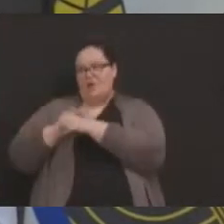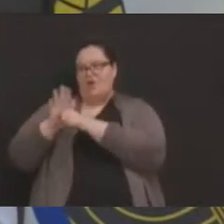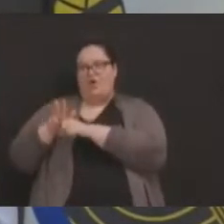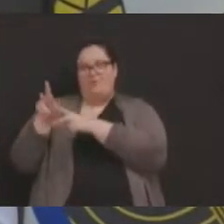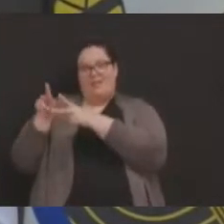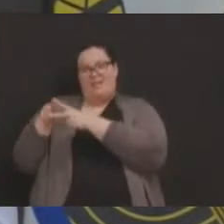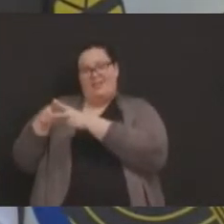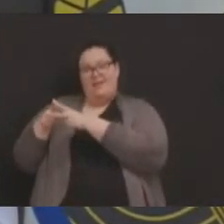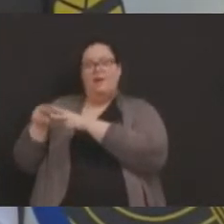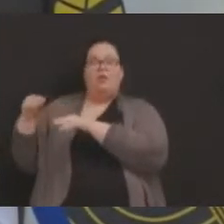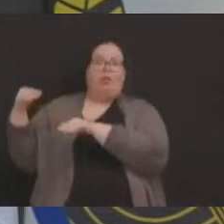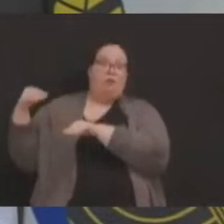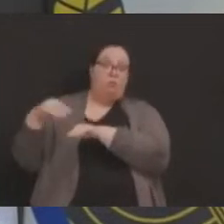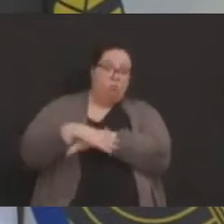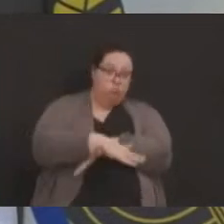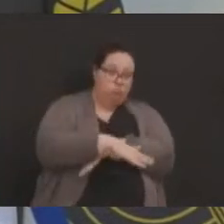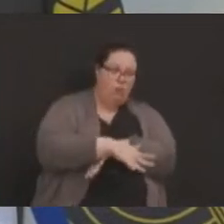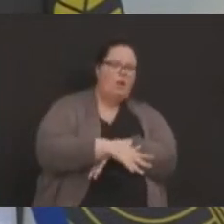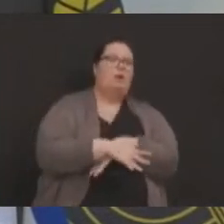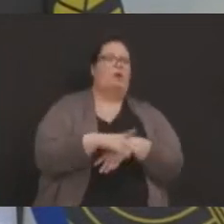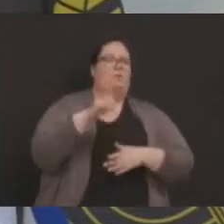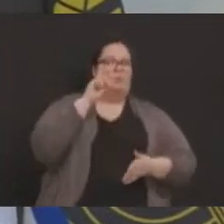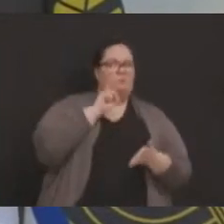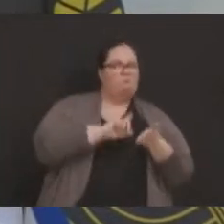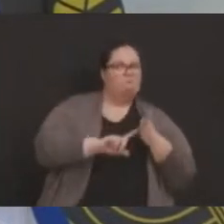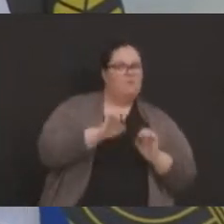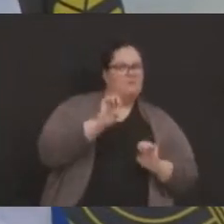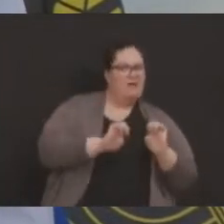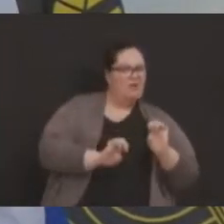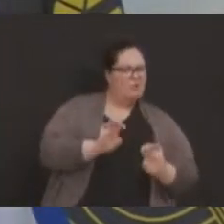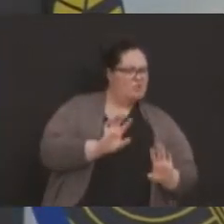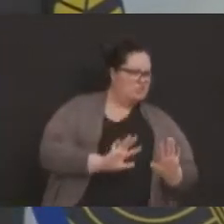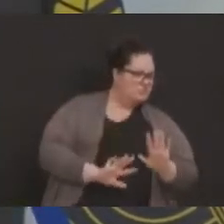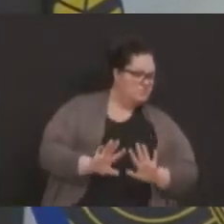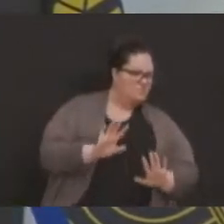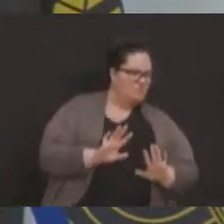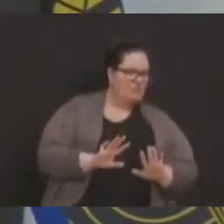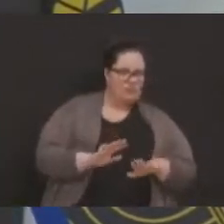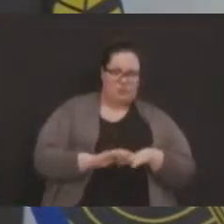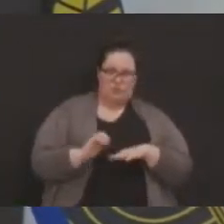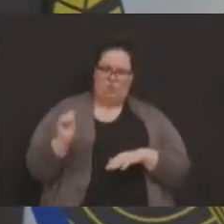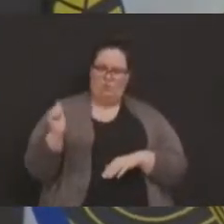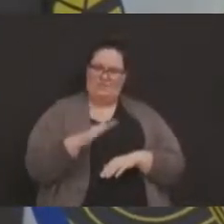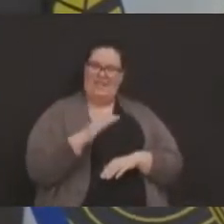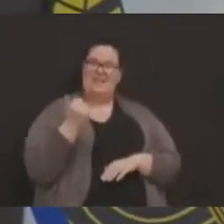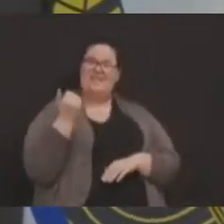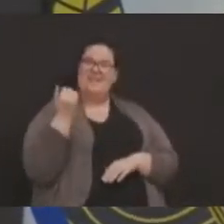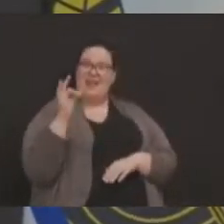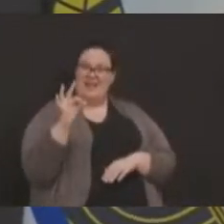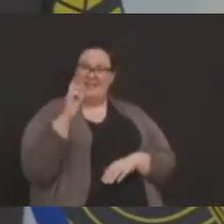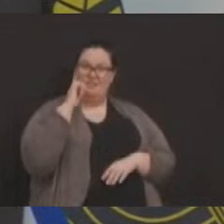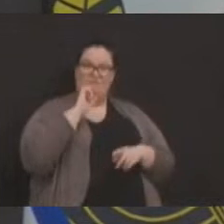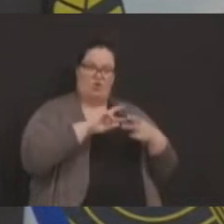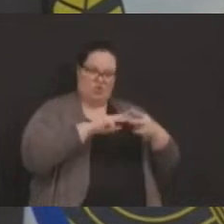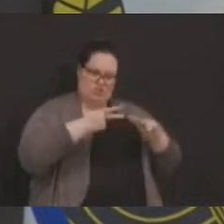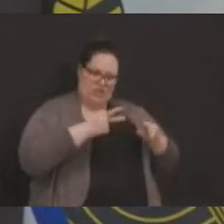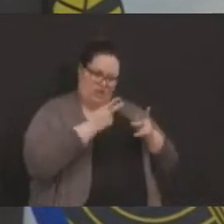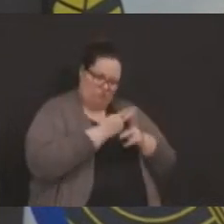sequencing. 14 came back negative, and we've got 5 that are pending. Thank you, Doctor. Thank you, Ms. Odd. Gilles Duval,